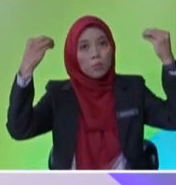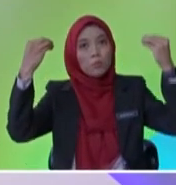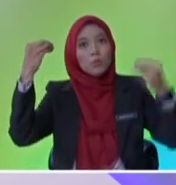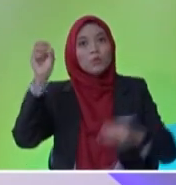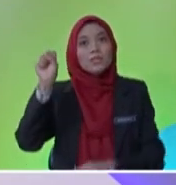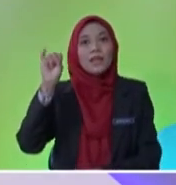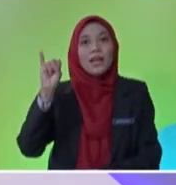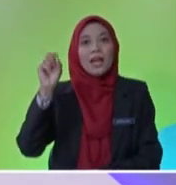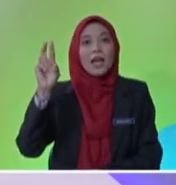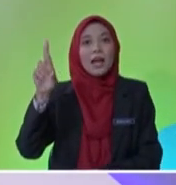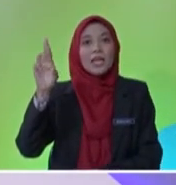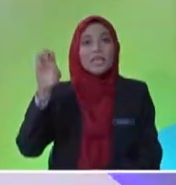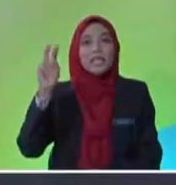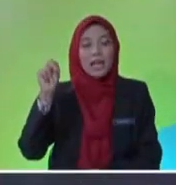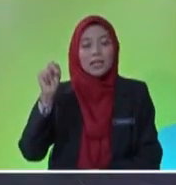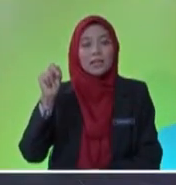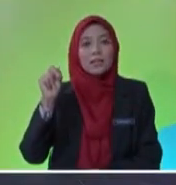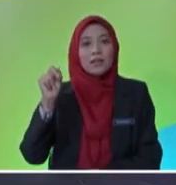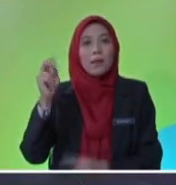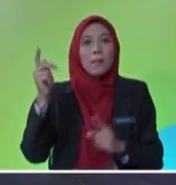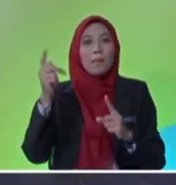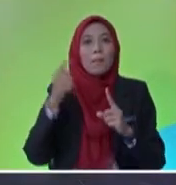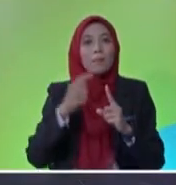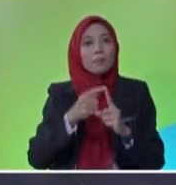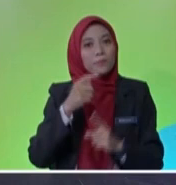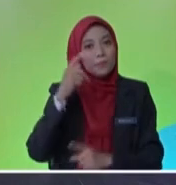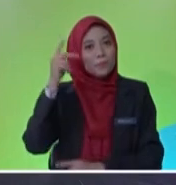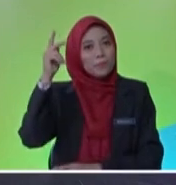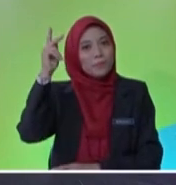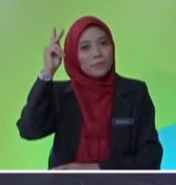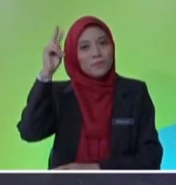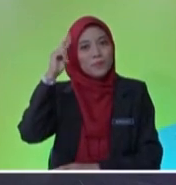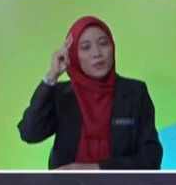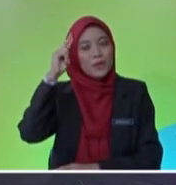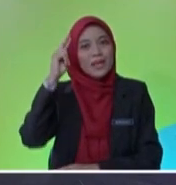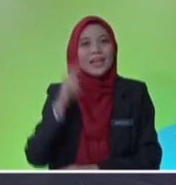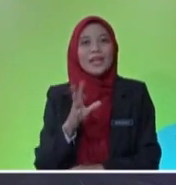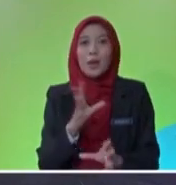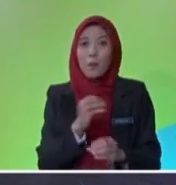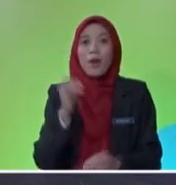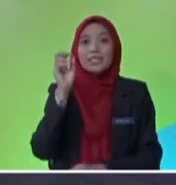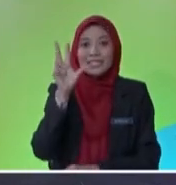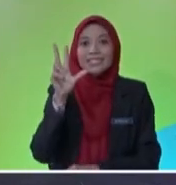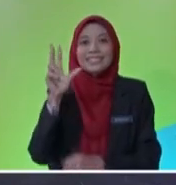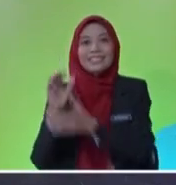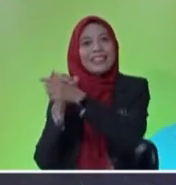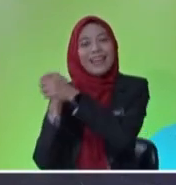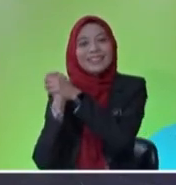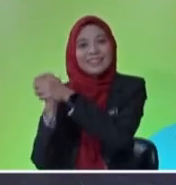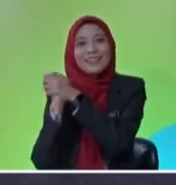Ah Shireen kepada adik dibuat nino nino nino a3s nyatanya